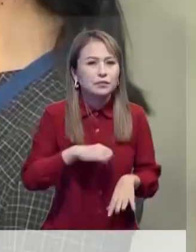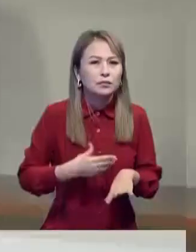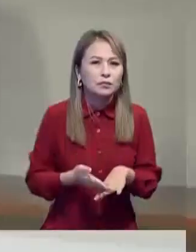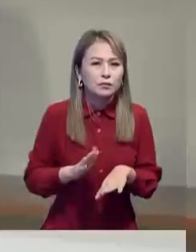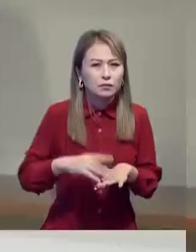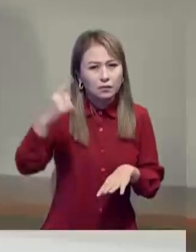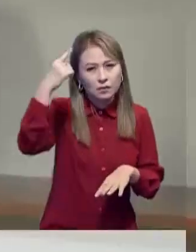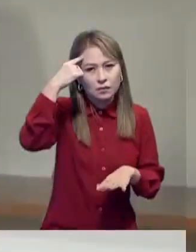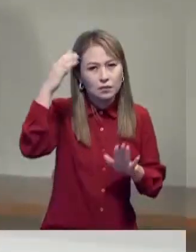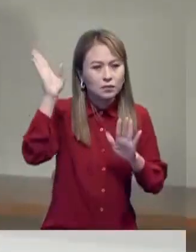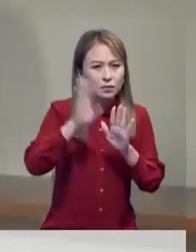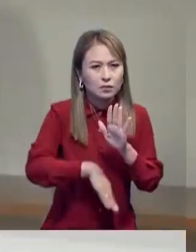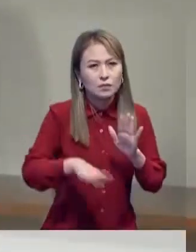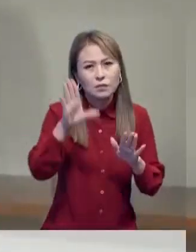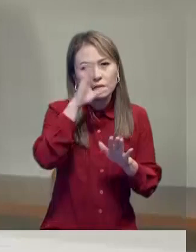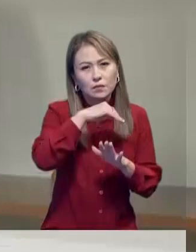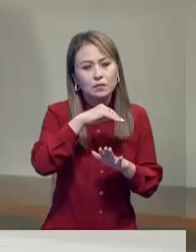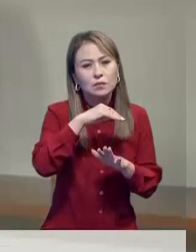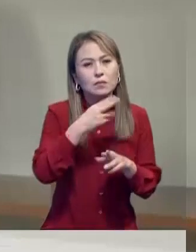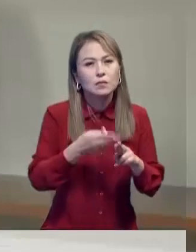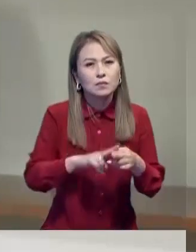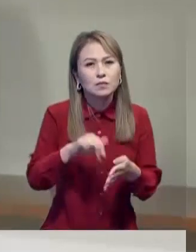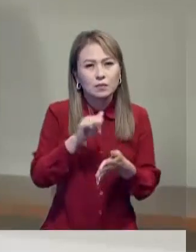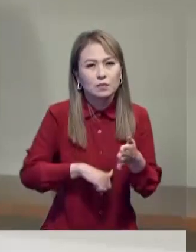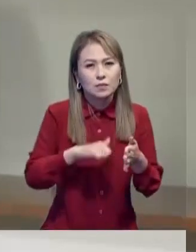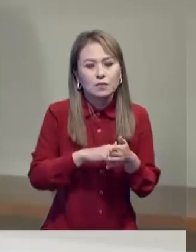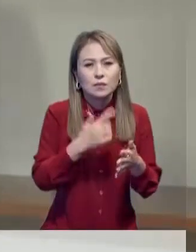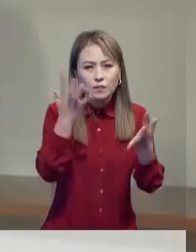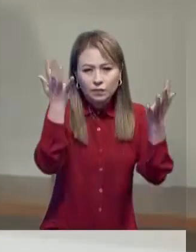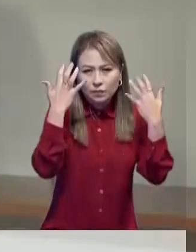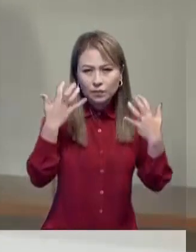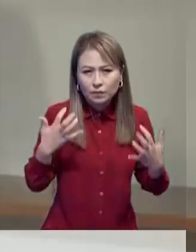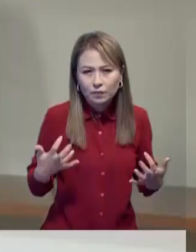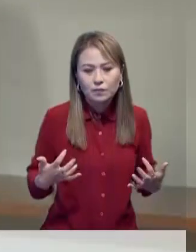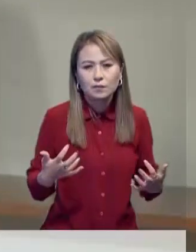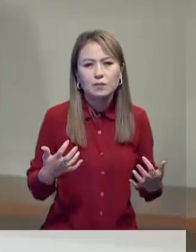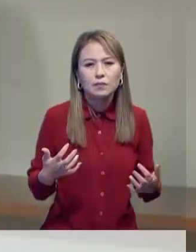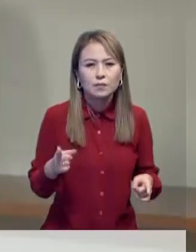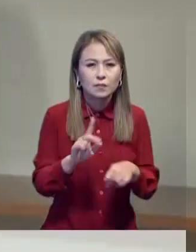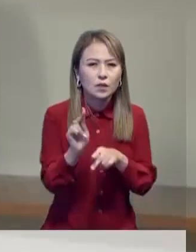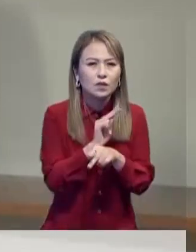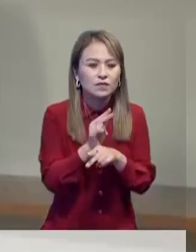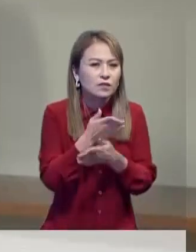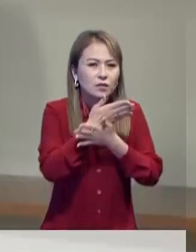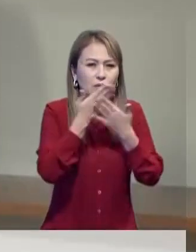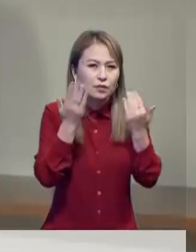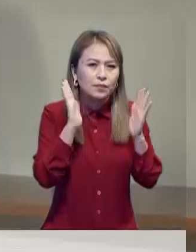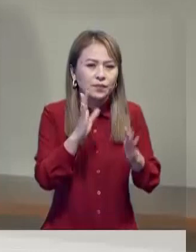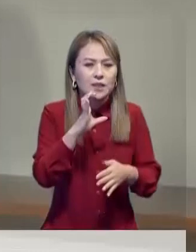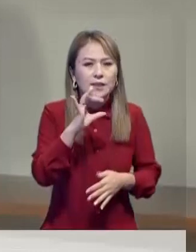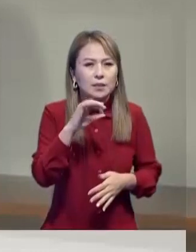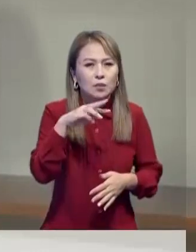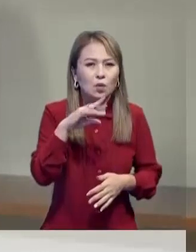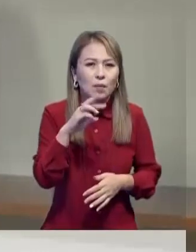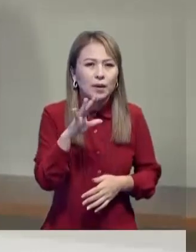ол мидың қабуына да кеп соғуы мүмкін. Сол себепті қызылшадан спецификалық емі жоқ, ол симптоматикалық